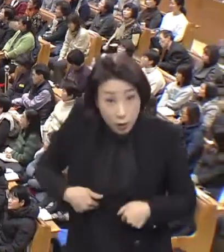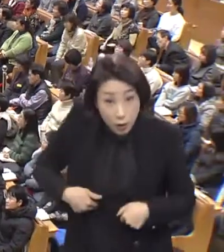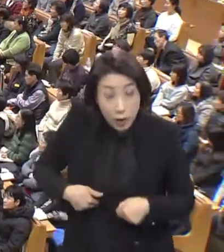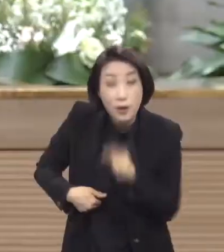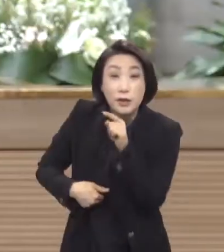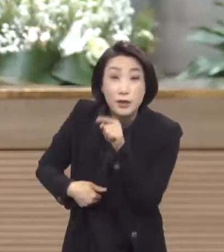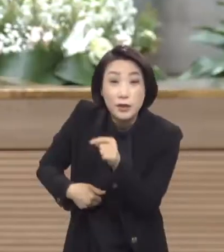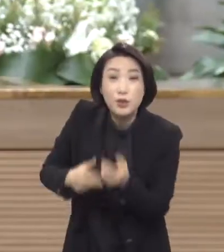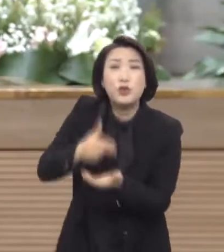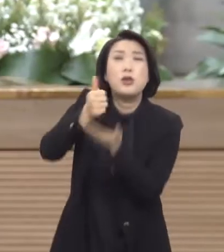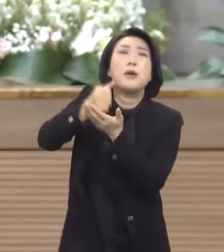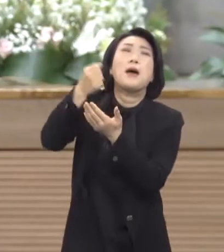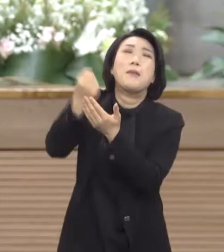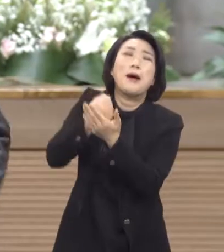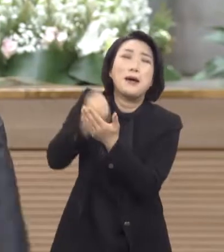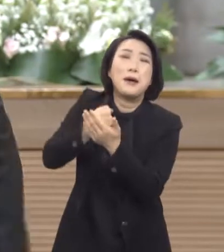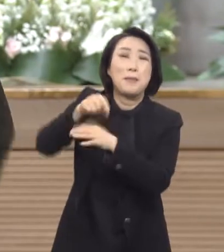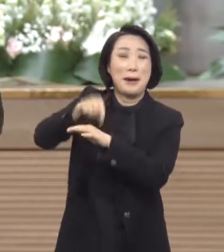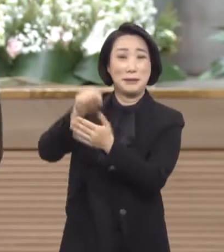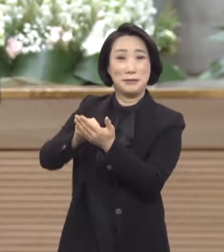이런 애절한 메시지 앞에